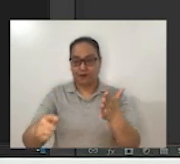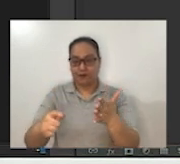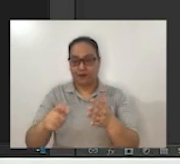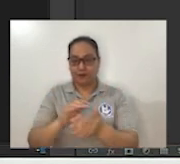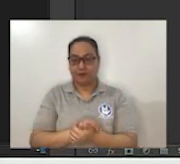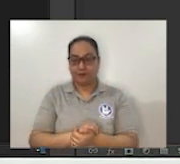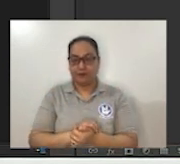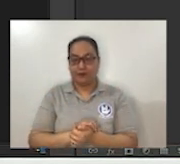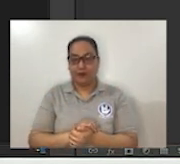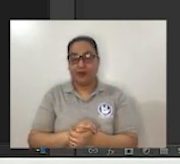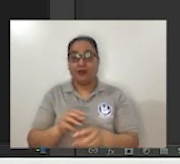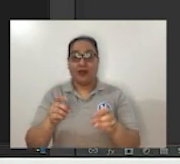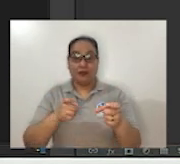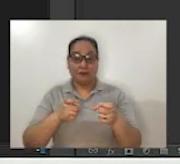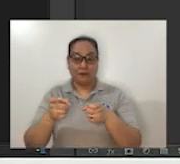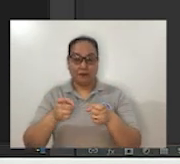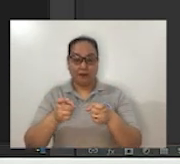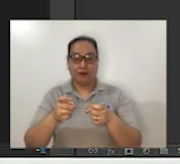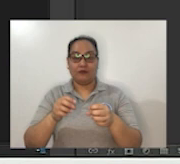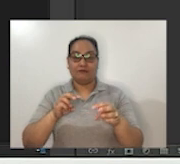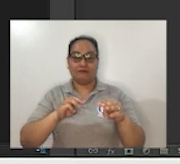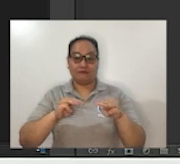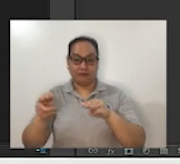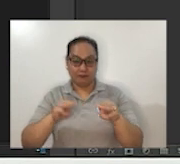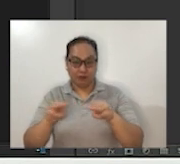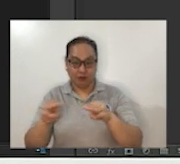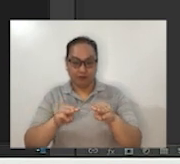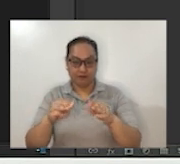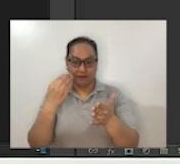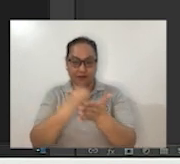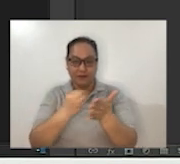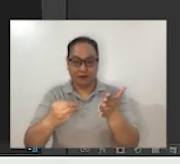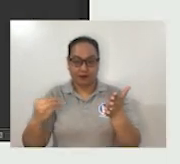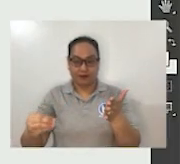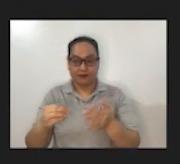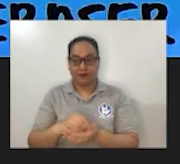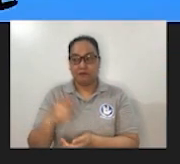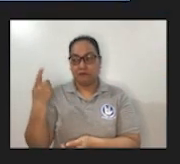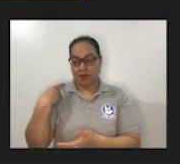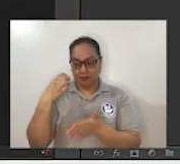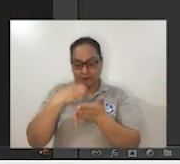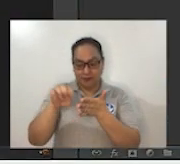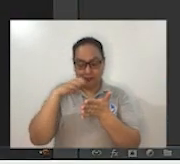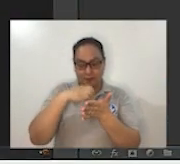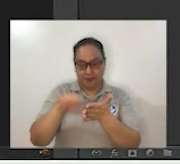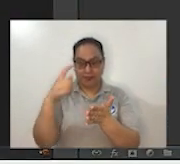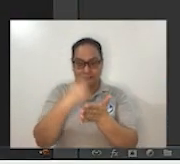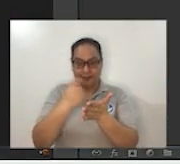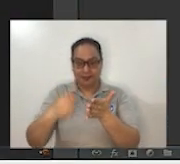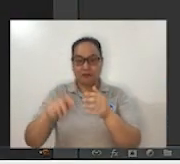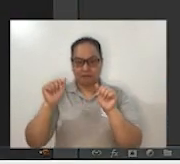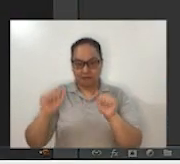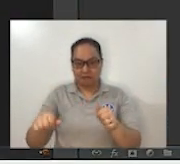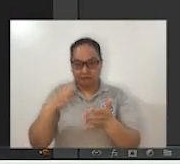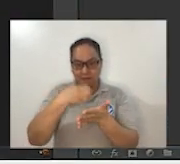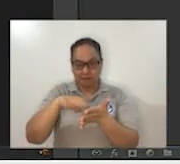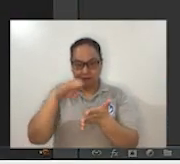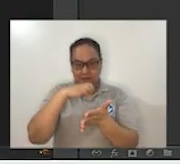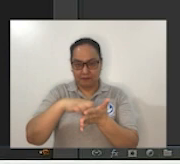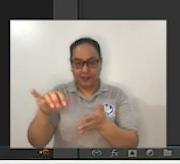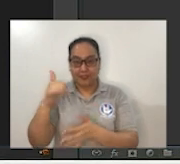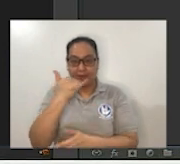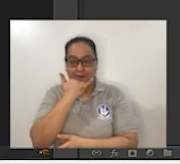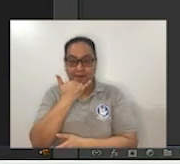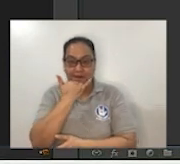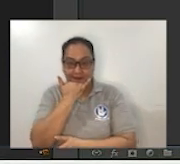tool. Siya ang nakakapagpagalaw ng object. Nandyan din ang eraser tool. Kaya niyang burahin ang iyong